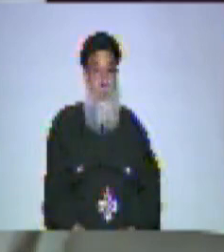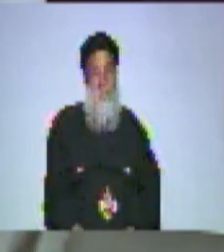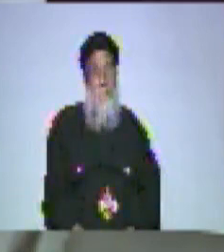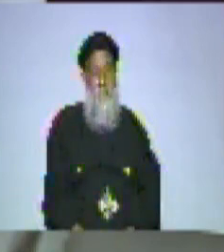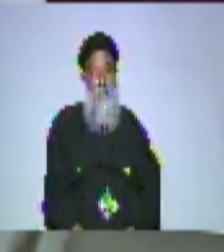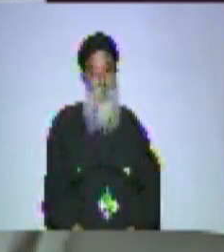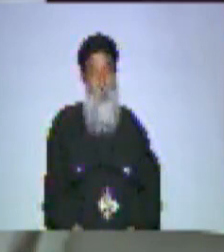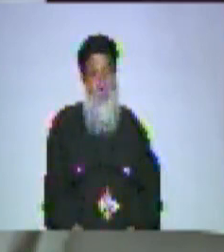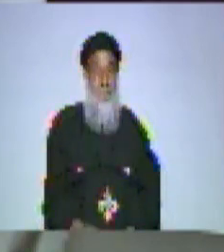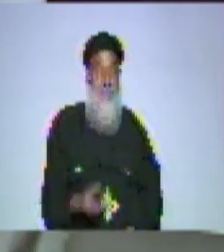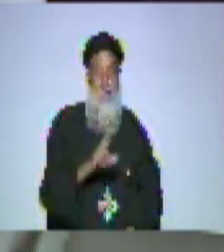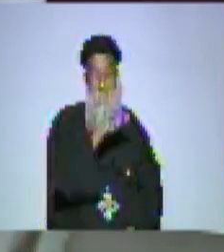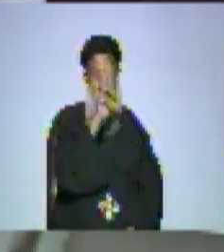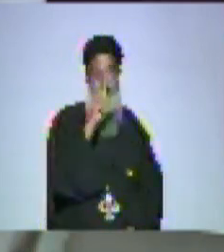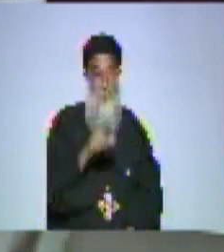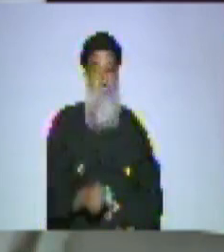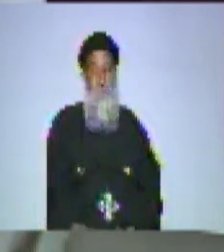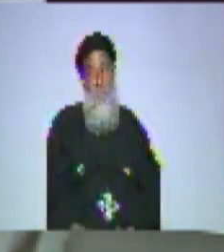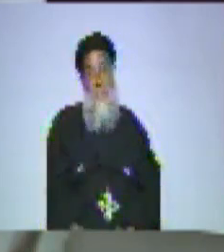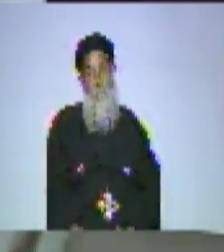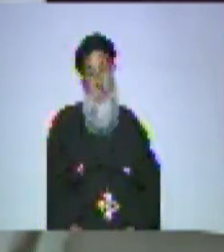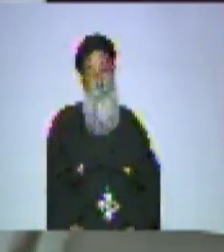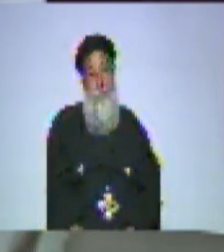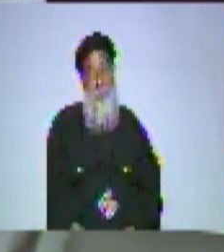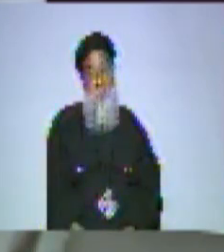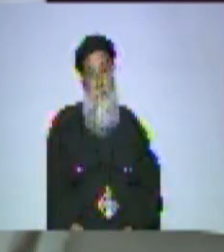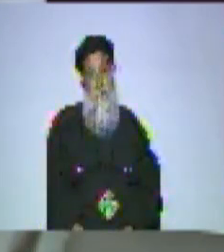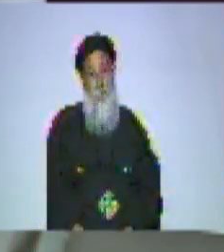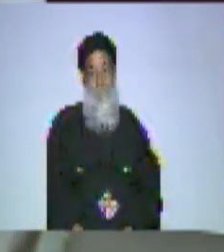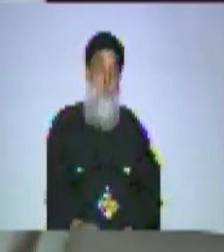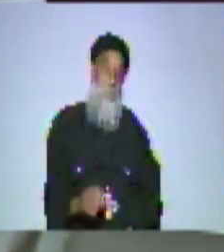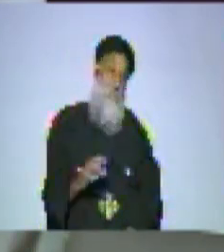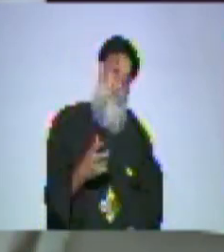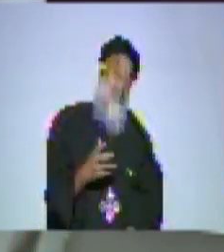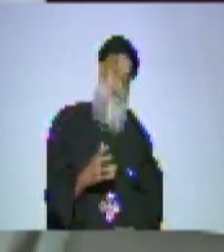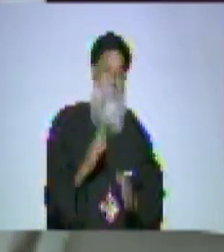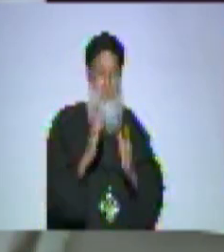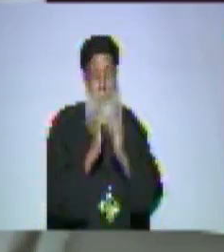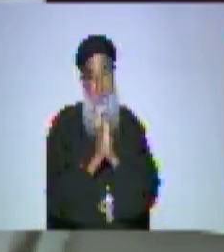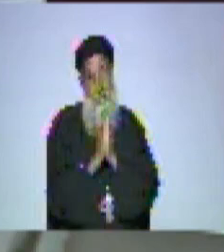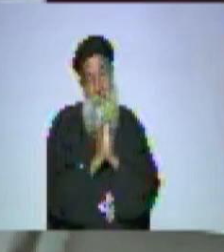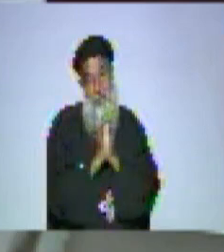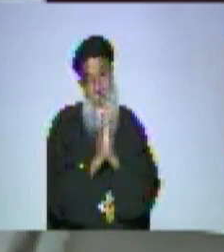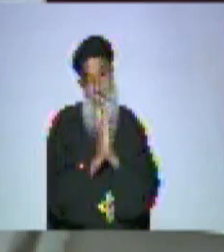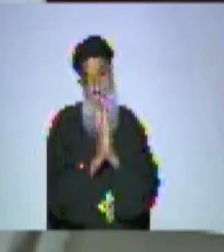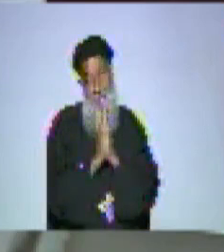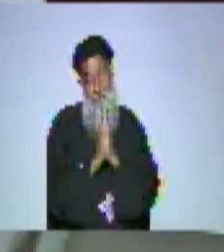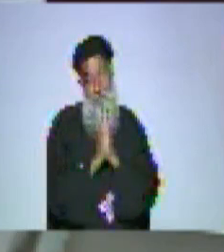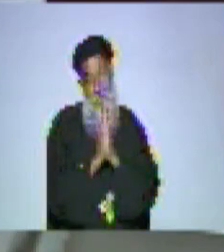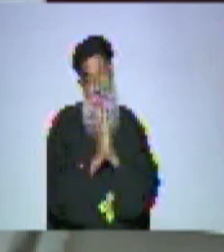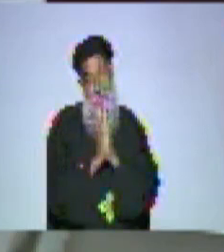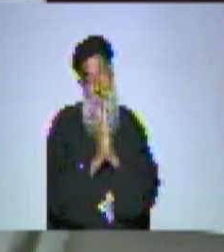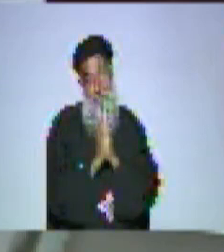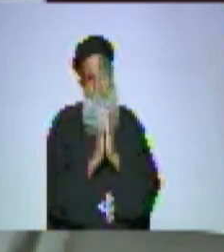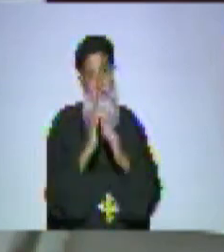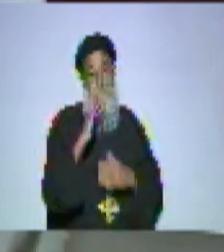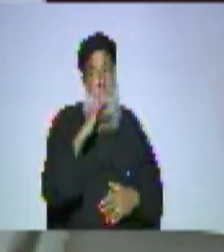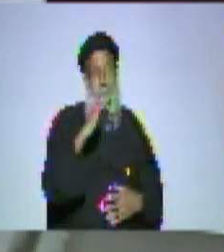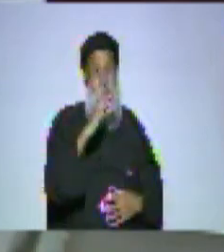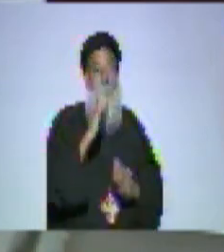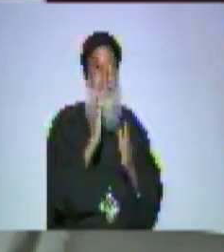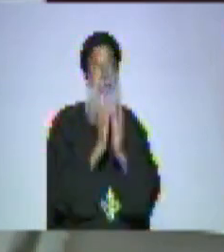معلش يا سيدنا انا بسال على هل ممكن الصلاه تكون التجاليه من غير